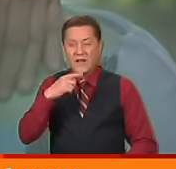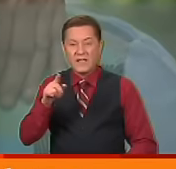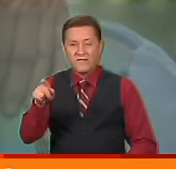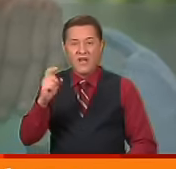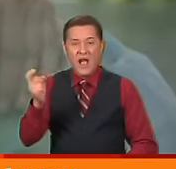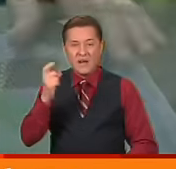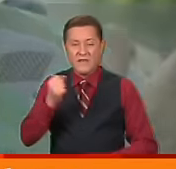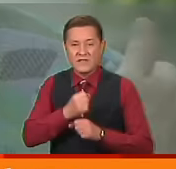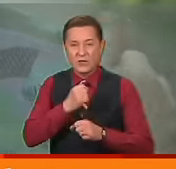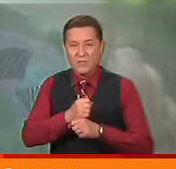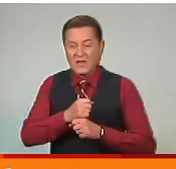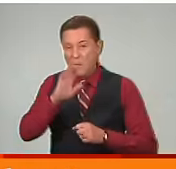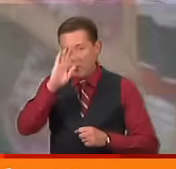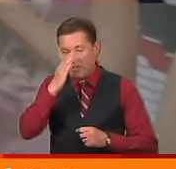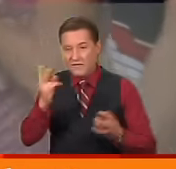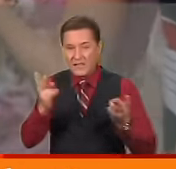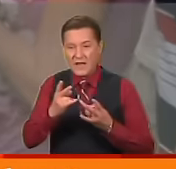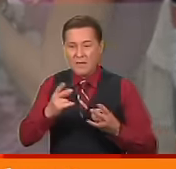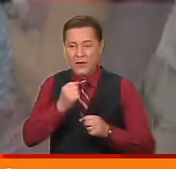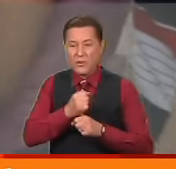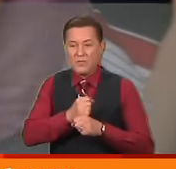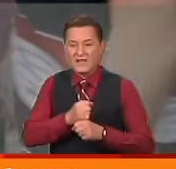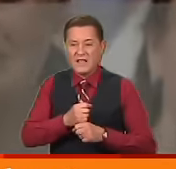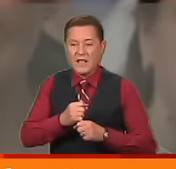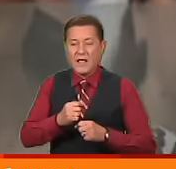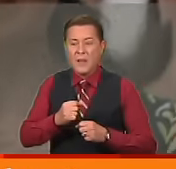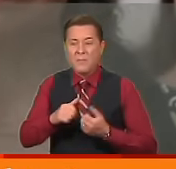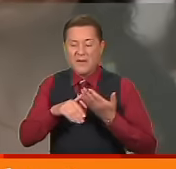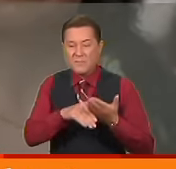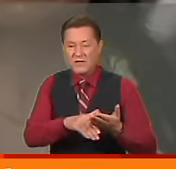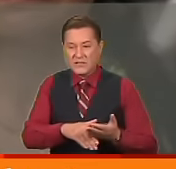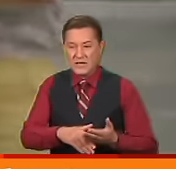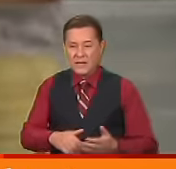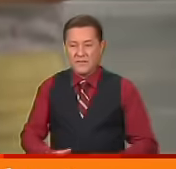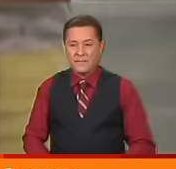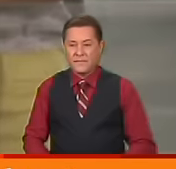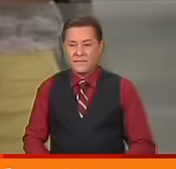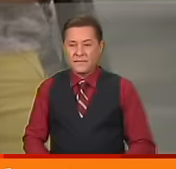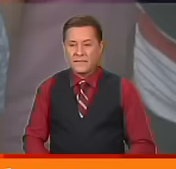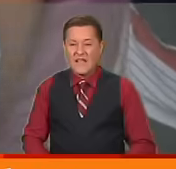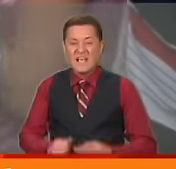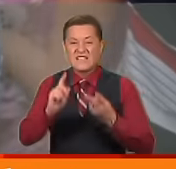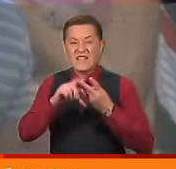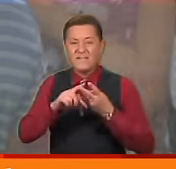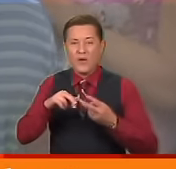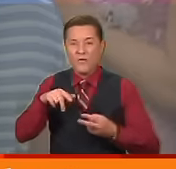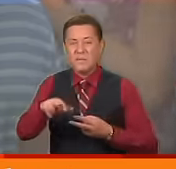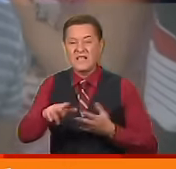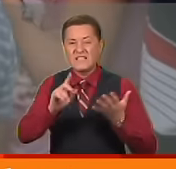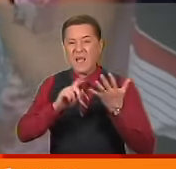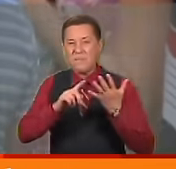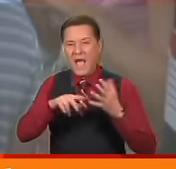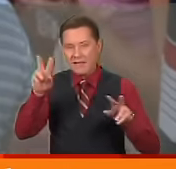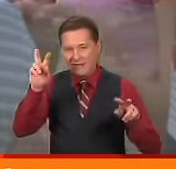треба робити прибічниками. Уважаемые товарищи, человек со второго подъезда, пятая колонна, но